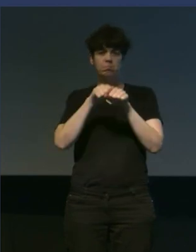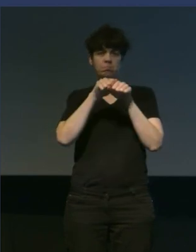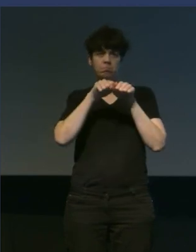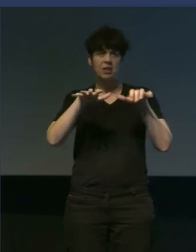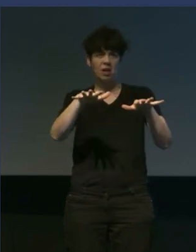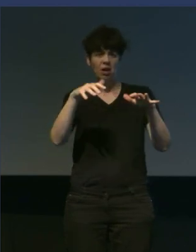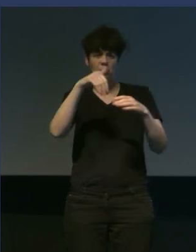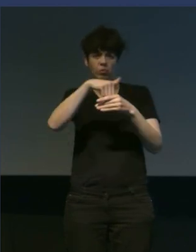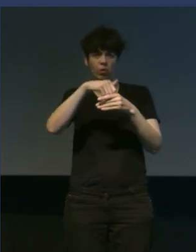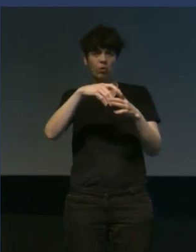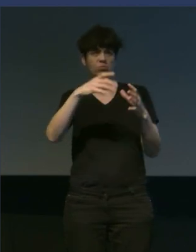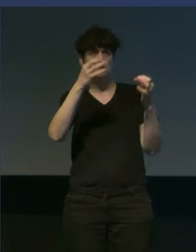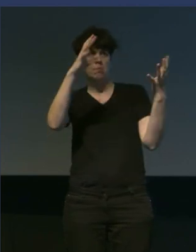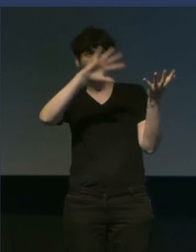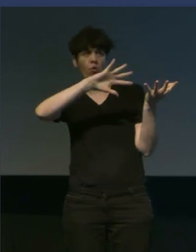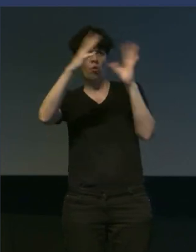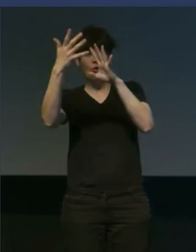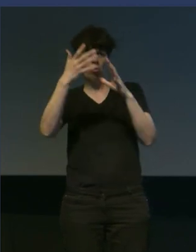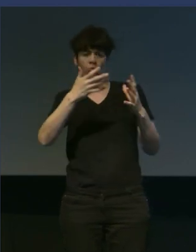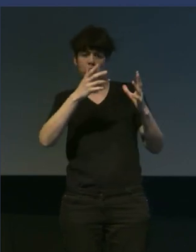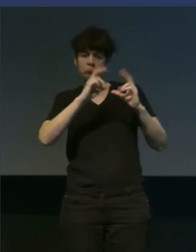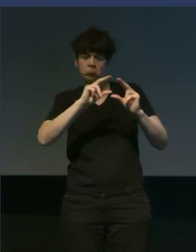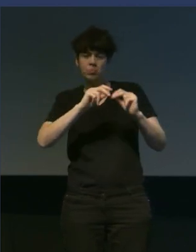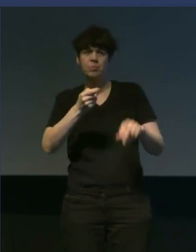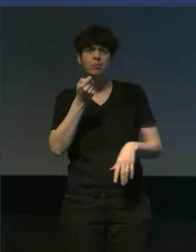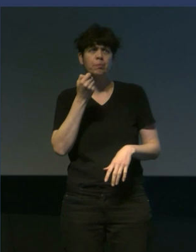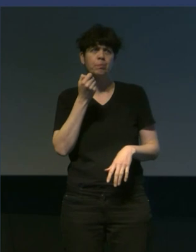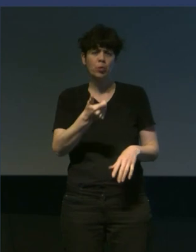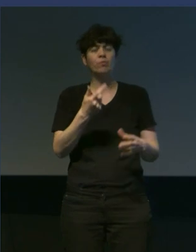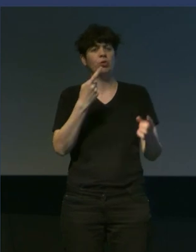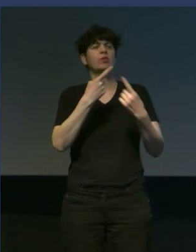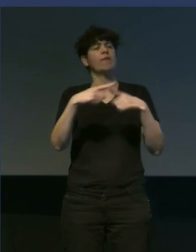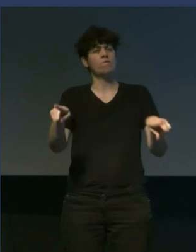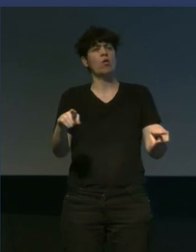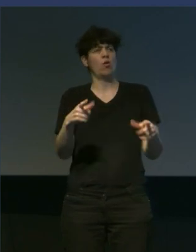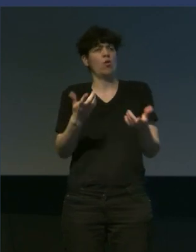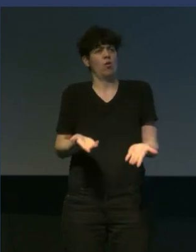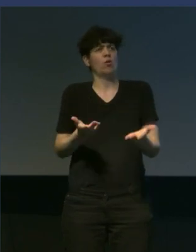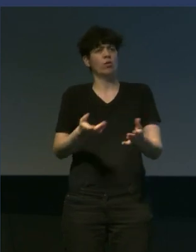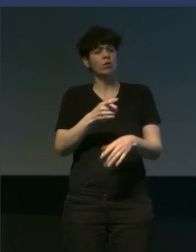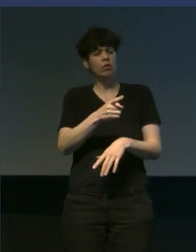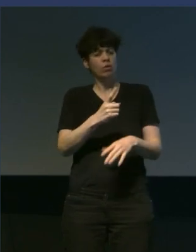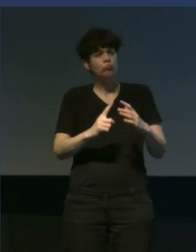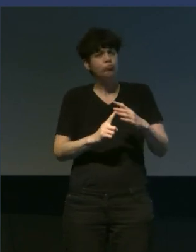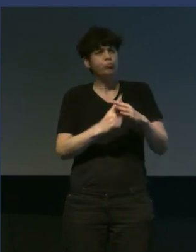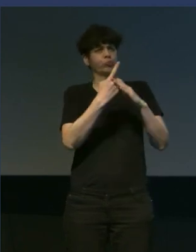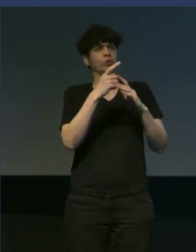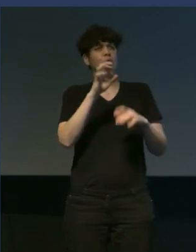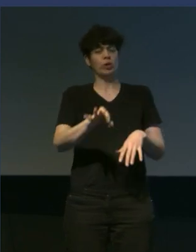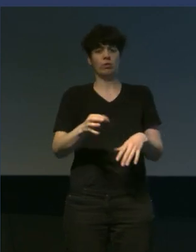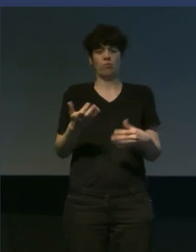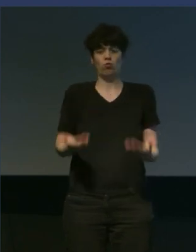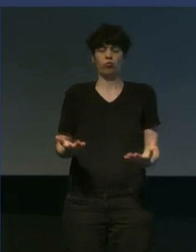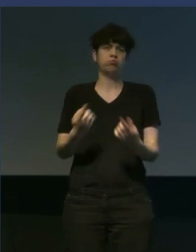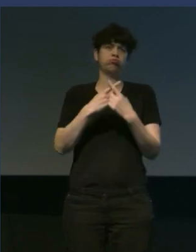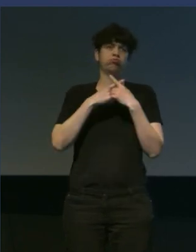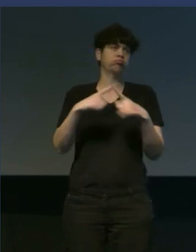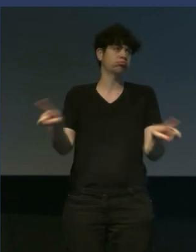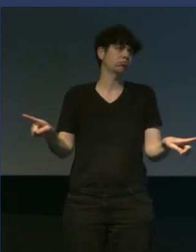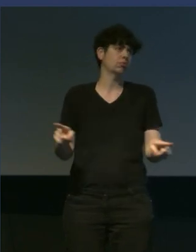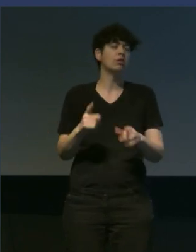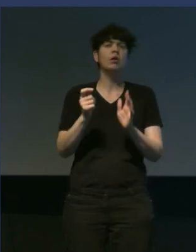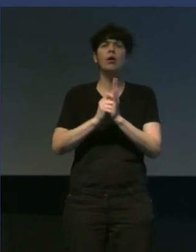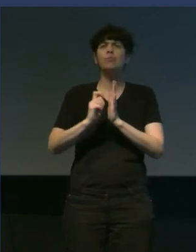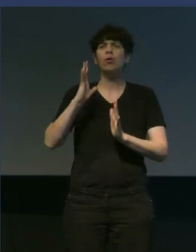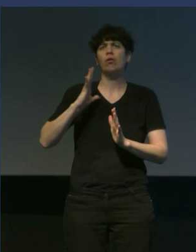changement climatique comme aujourd'hui. Ça a commencé, mais ce n'était pas aussi prégnant qu'aujourd'hui. Donc, à l'époque, on n'en